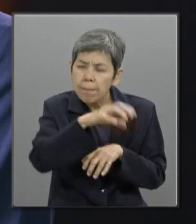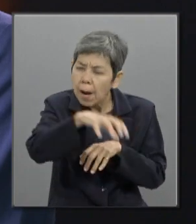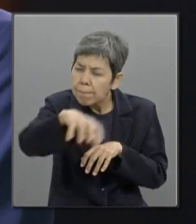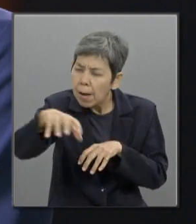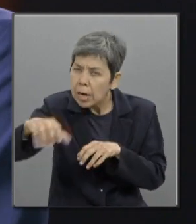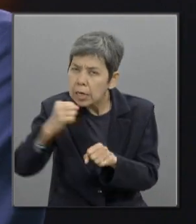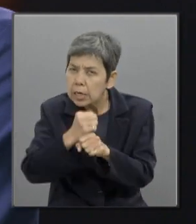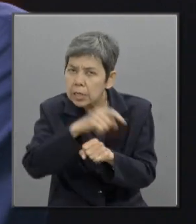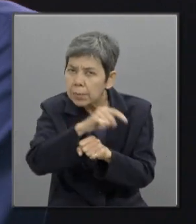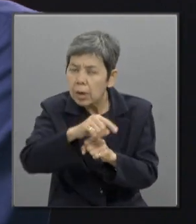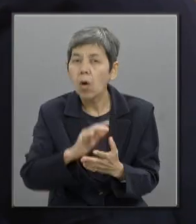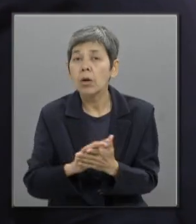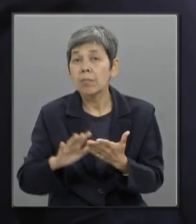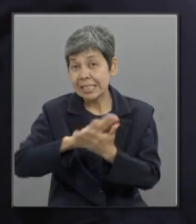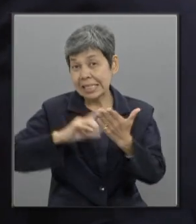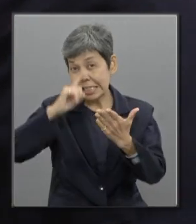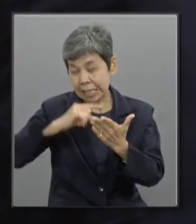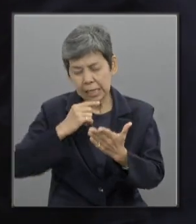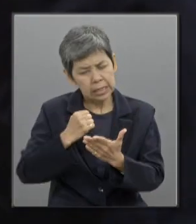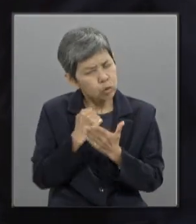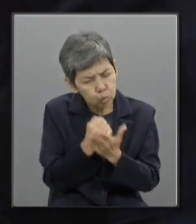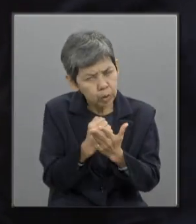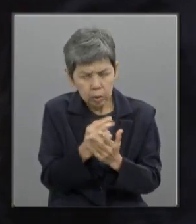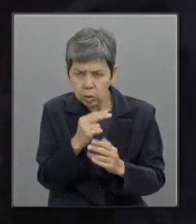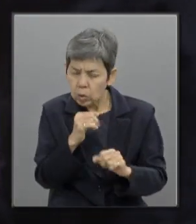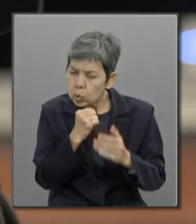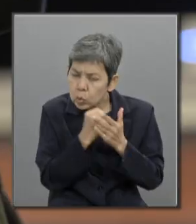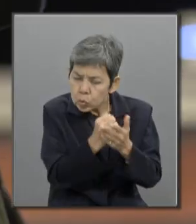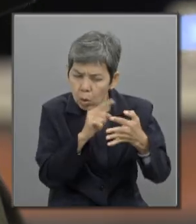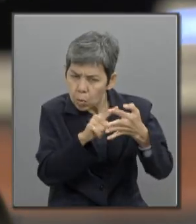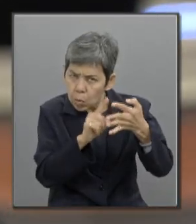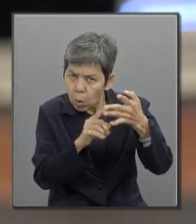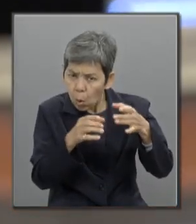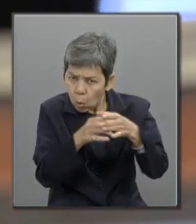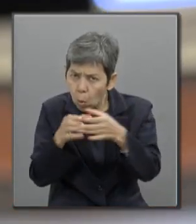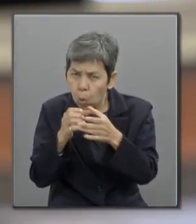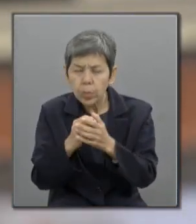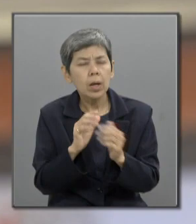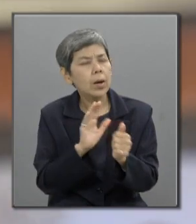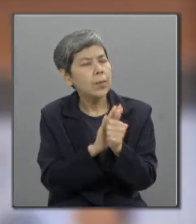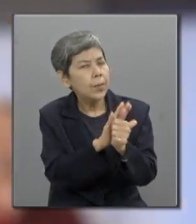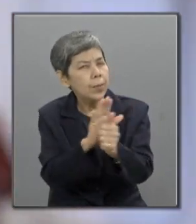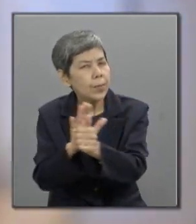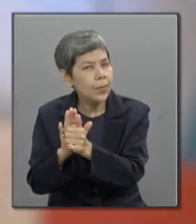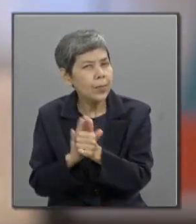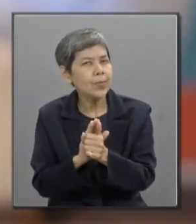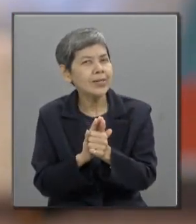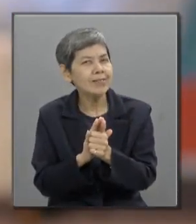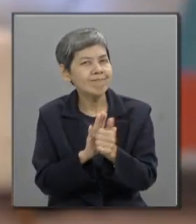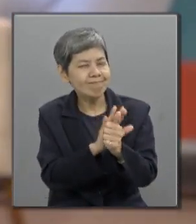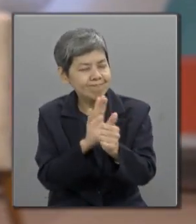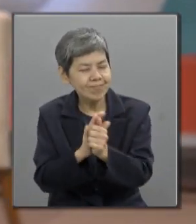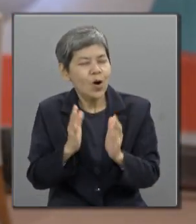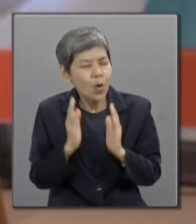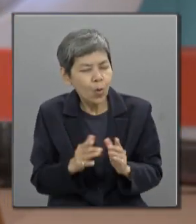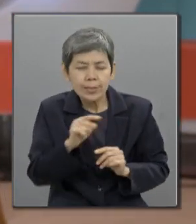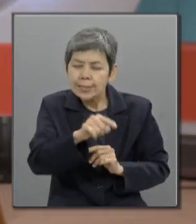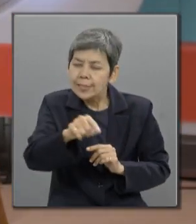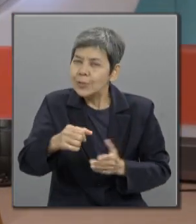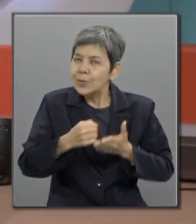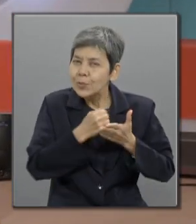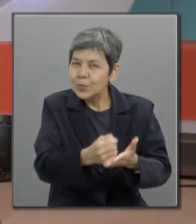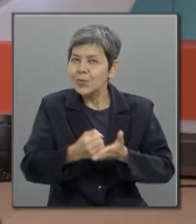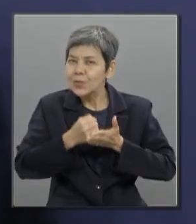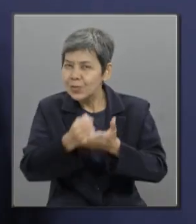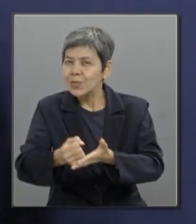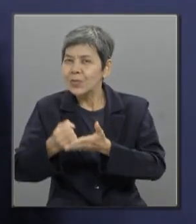านหลักทั้งหลายของบ้านเมืองที่จะต้องหันกลับมาเพื่อให้มีความเอื้ออาทรต่อคนตัวเล็กตัวน้อย